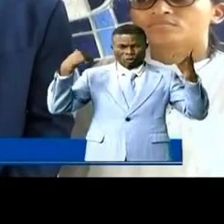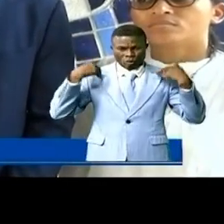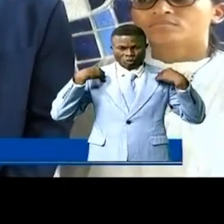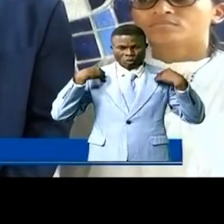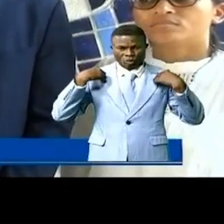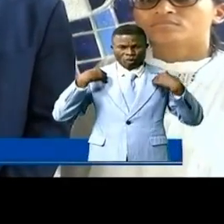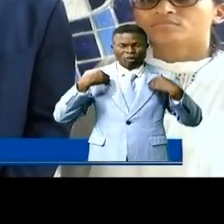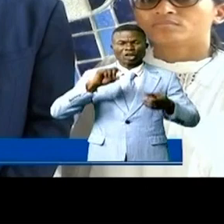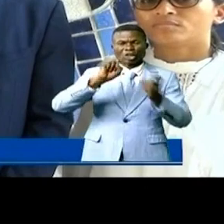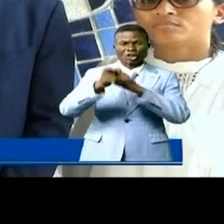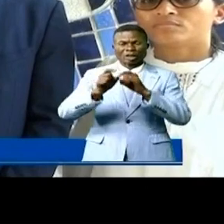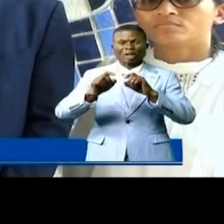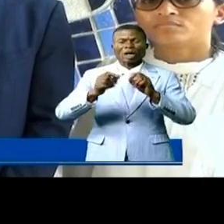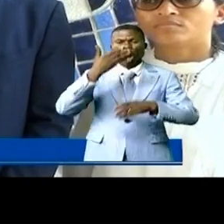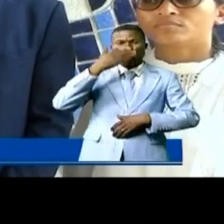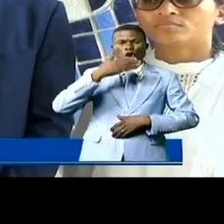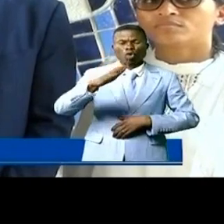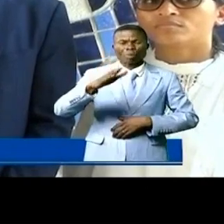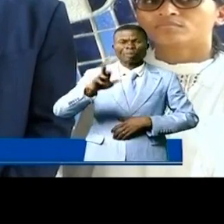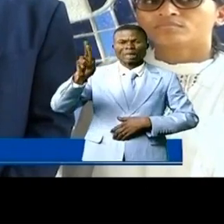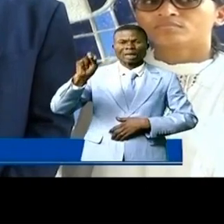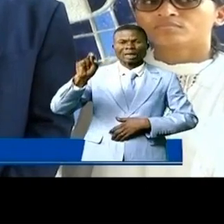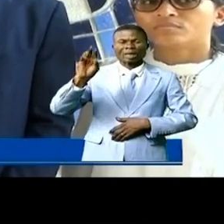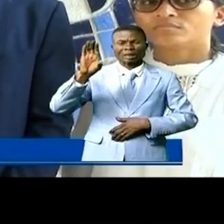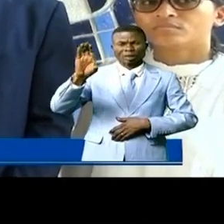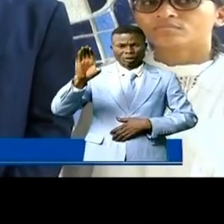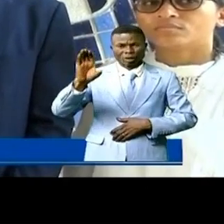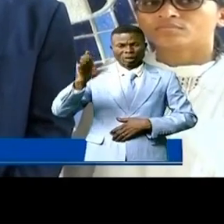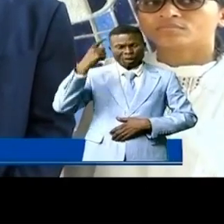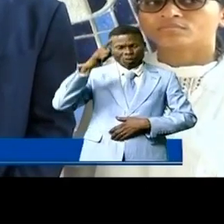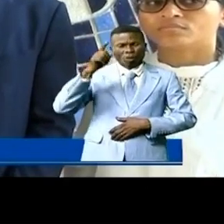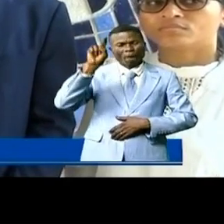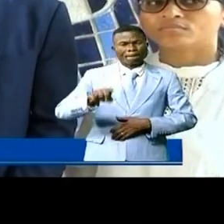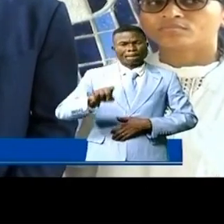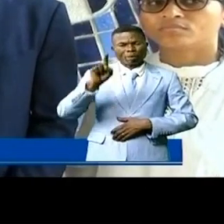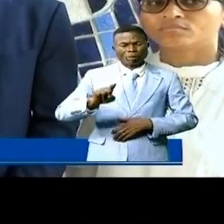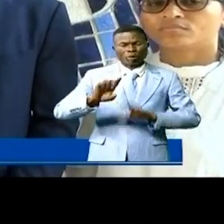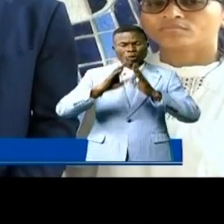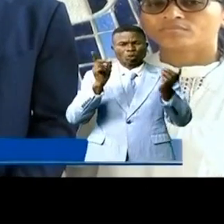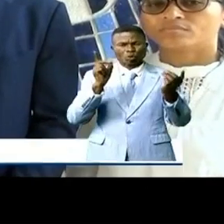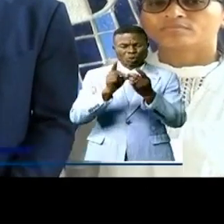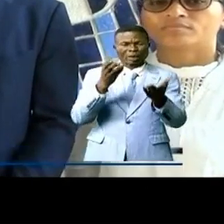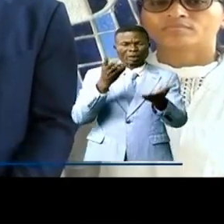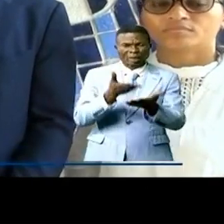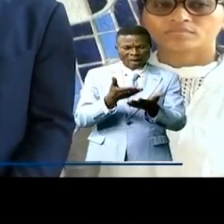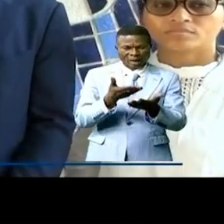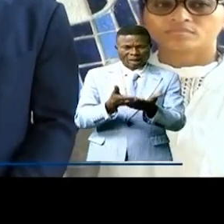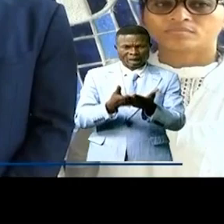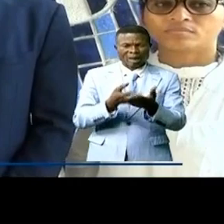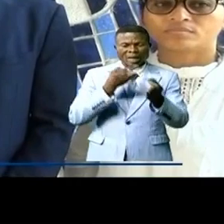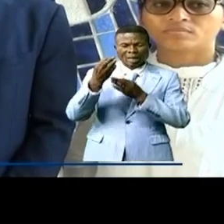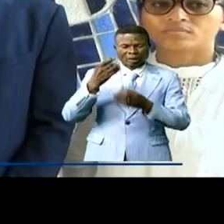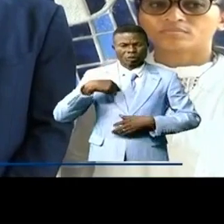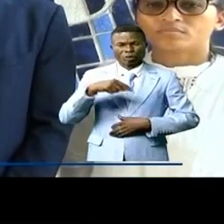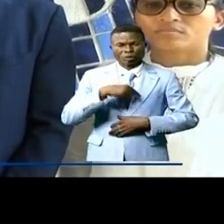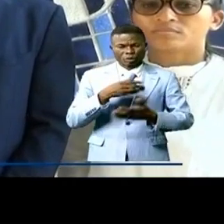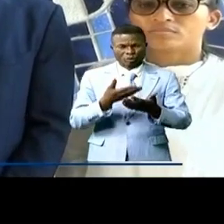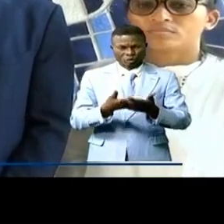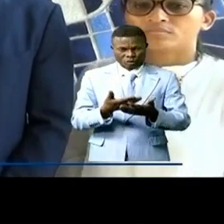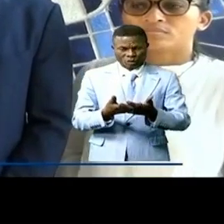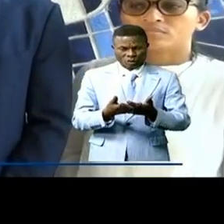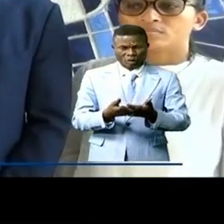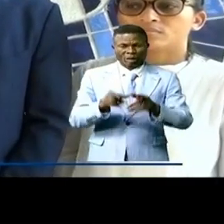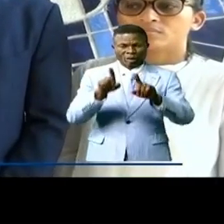moderniser la clinique de la rtnc qu'ils ont des besoins dont directeur détient directeur va nous mettre